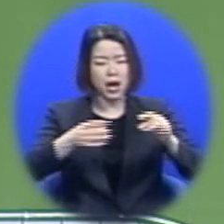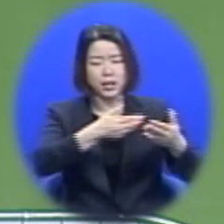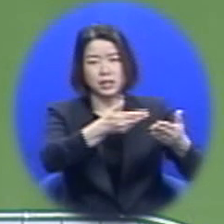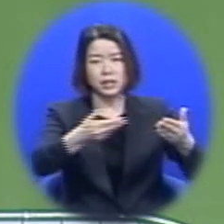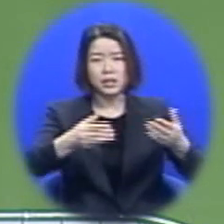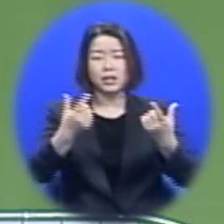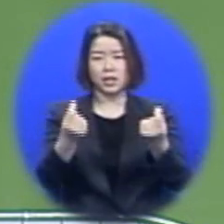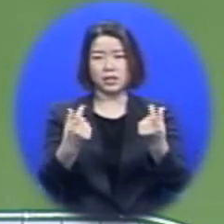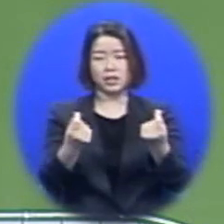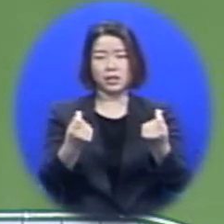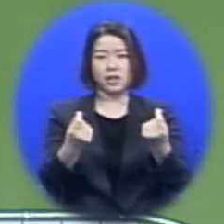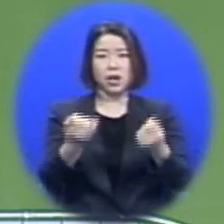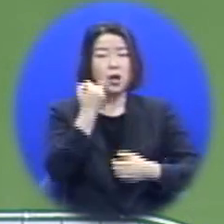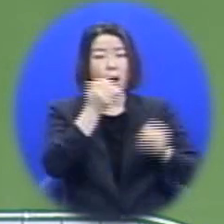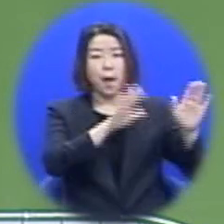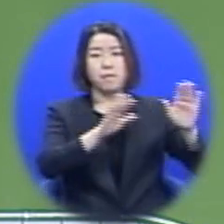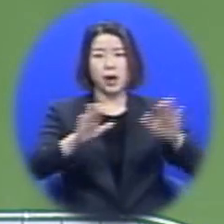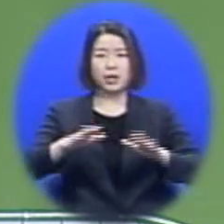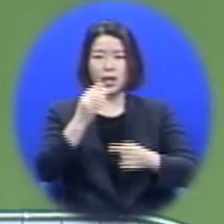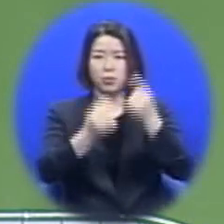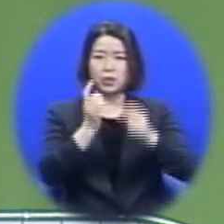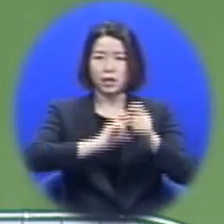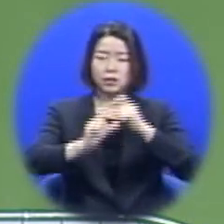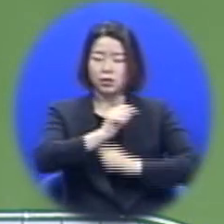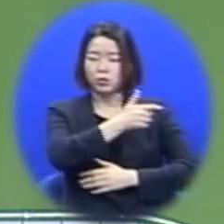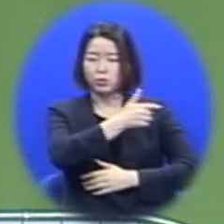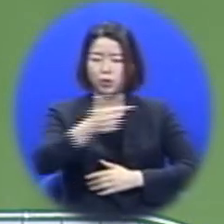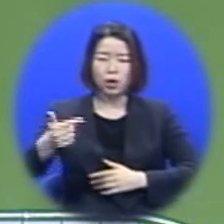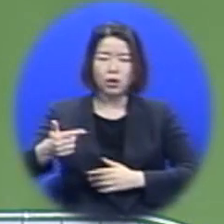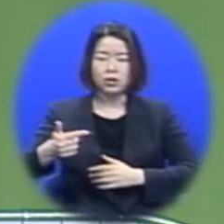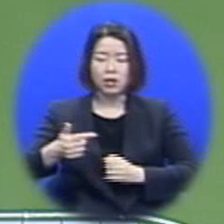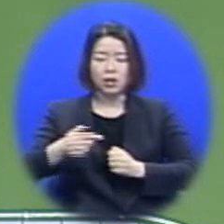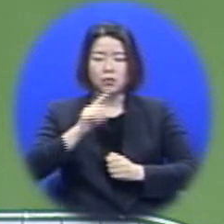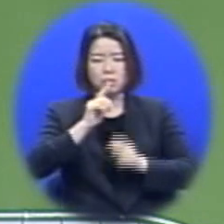뭐 바다보다도 더 넓은 게 무슨 말인지 이해가 안 되는 사람.